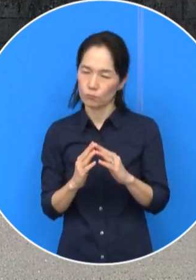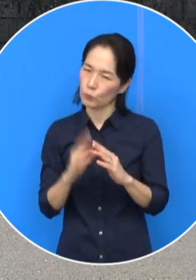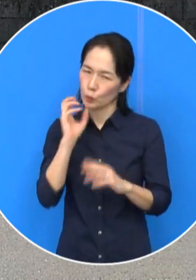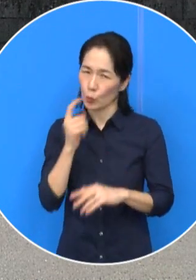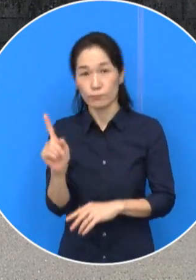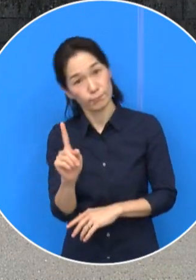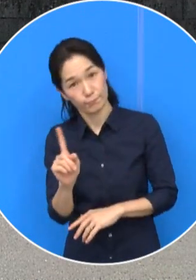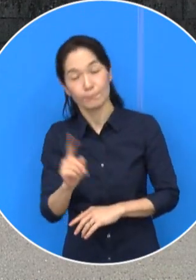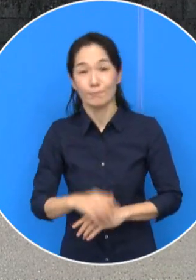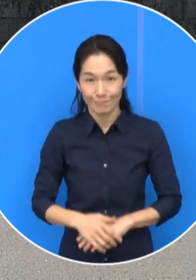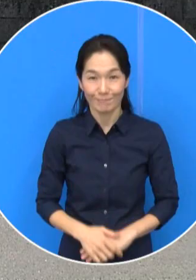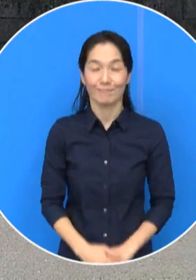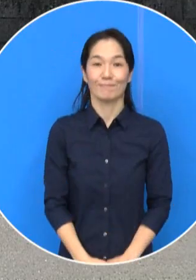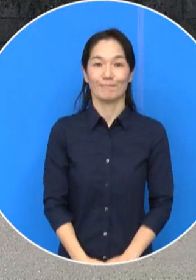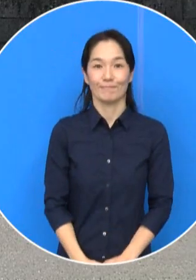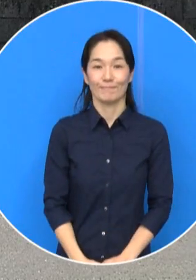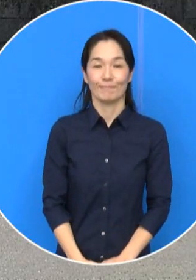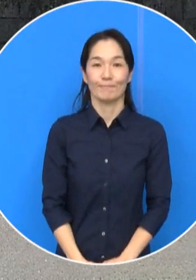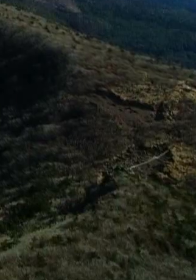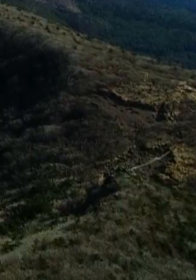何がすごいか気になります。